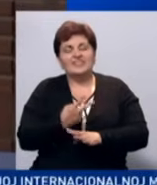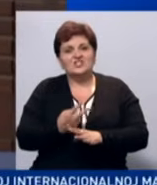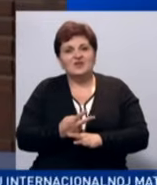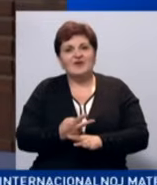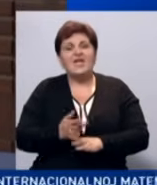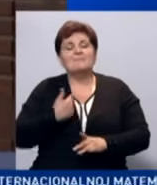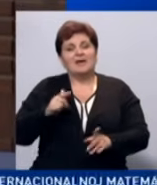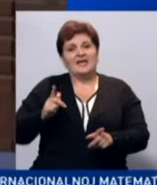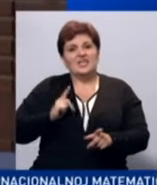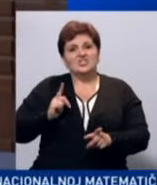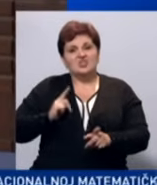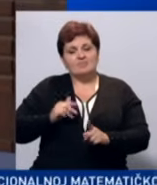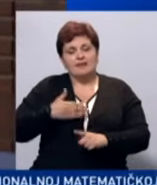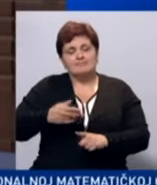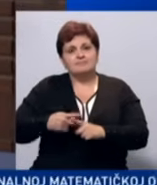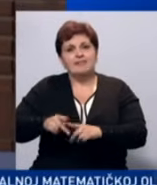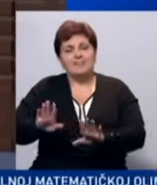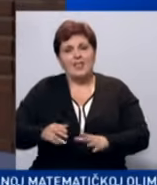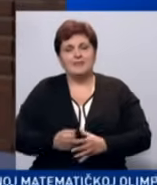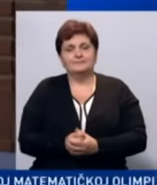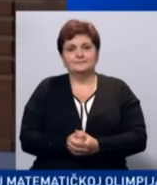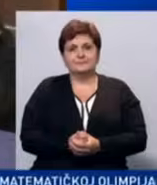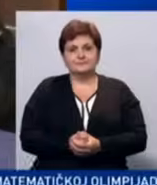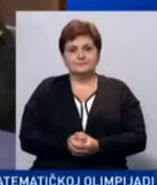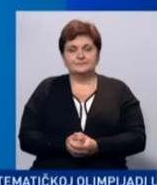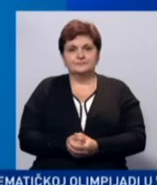ipak pričekati detalje.